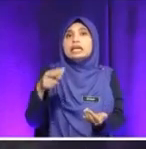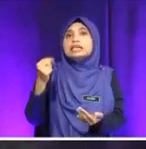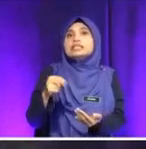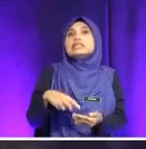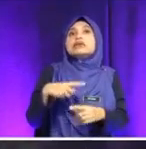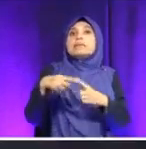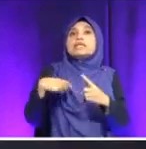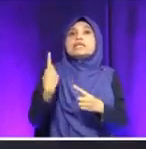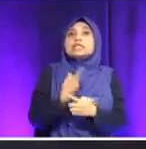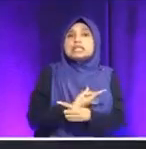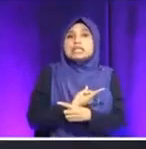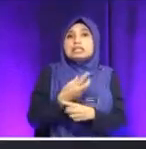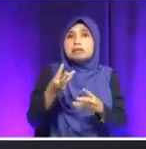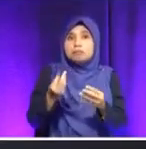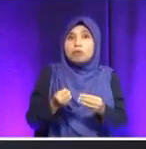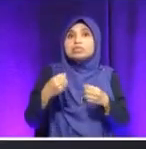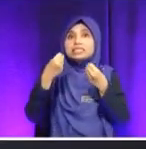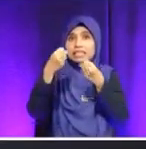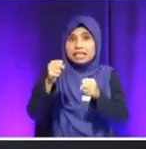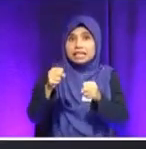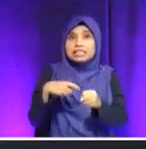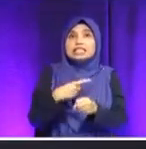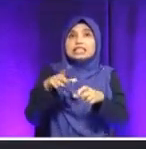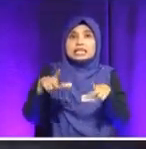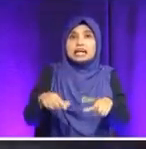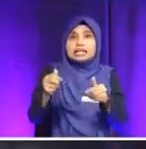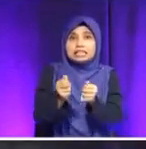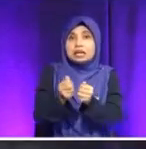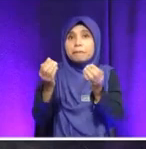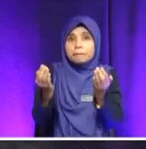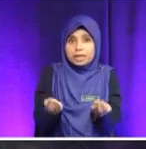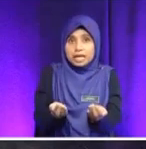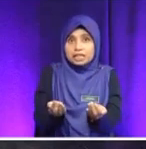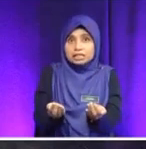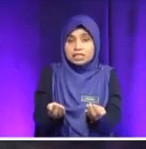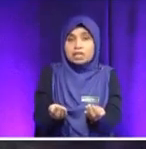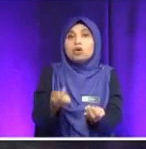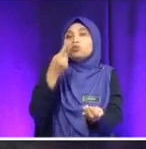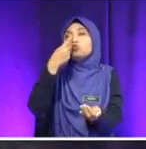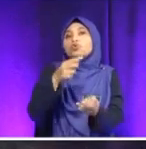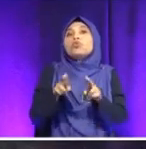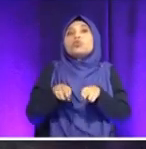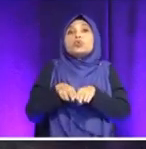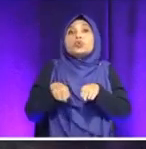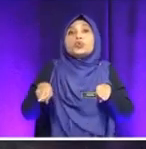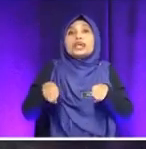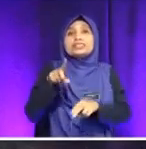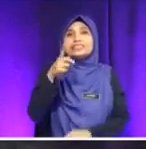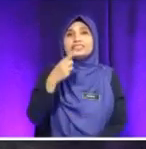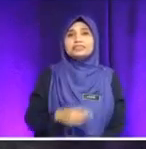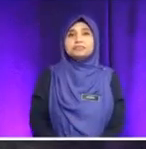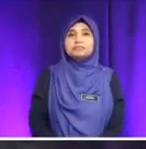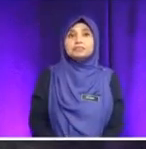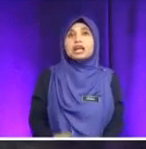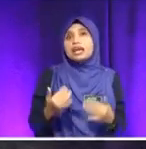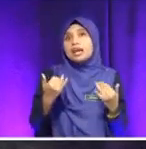nak serve, kita akan letakkan bersama dengan pinggan. Okey. Maknanya dia sebagai ukuran sajalah, cikgu? Sebagai ukuran sahaja. Okay, mungkin, sekarang